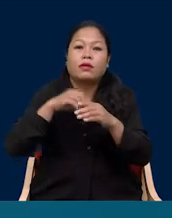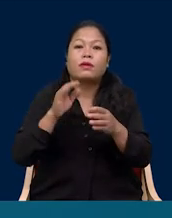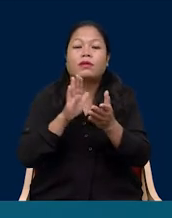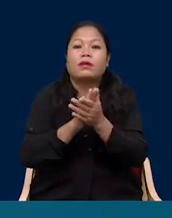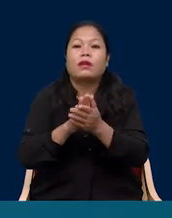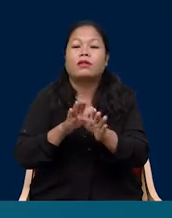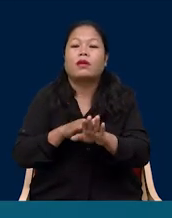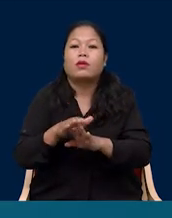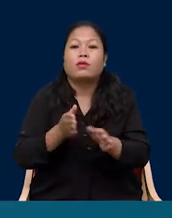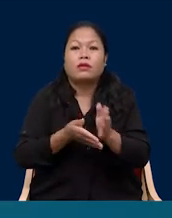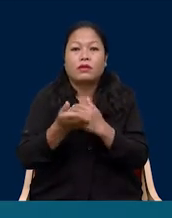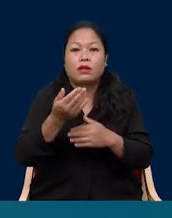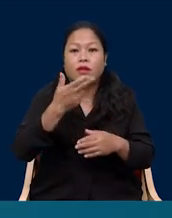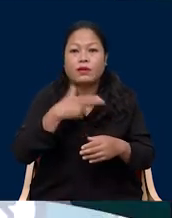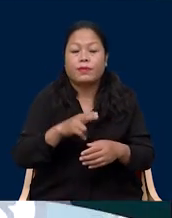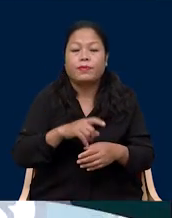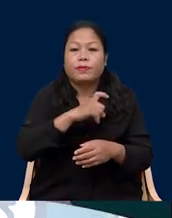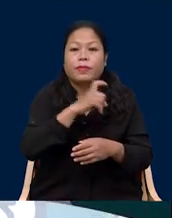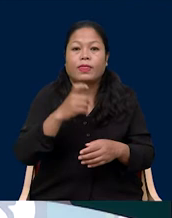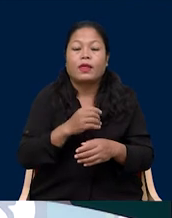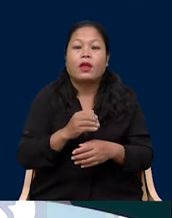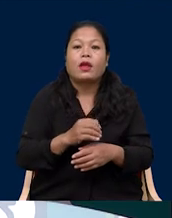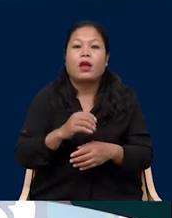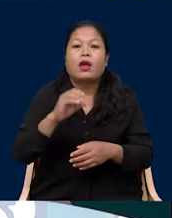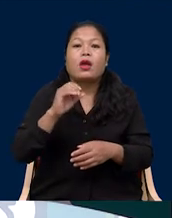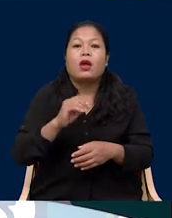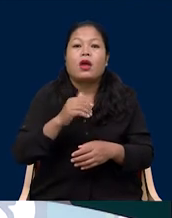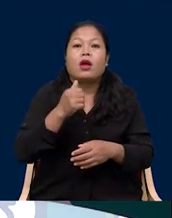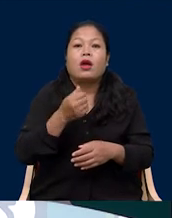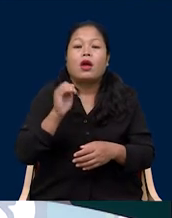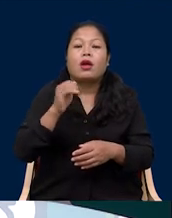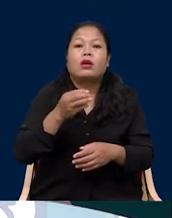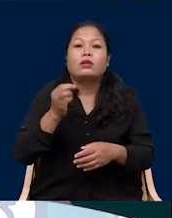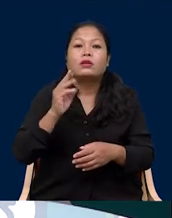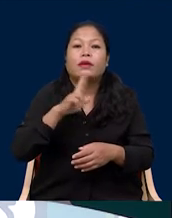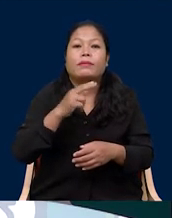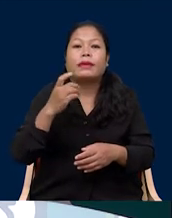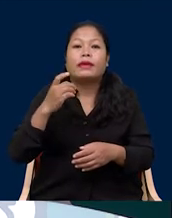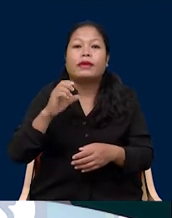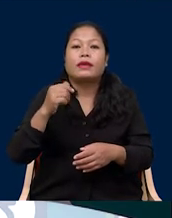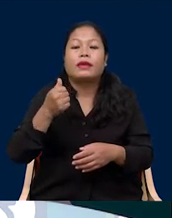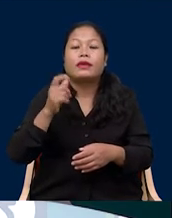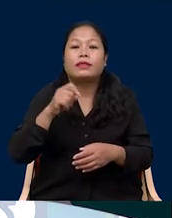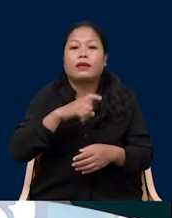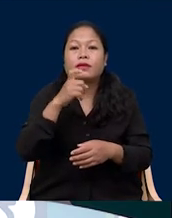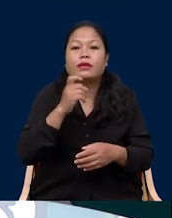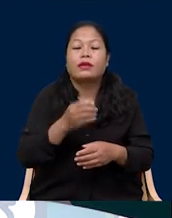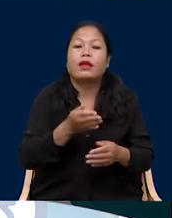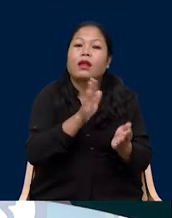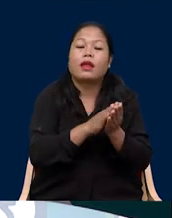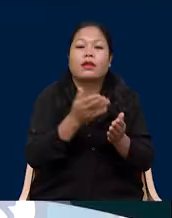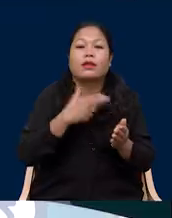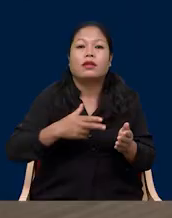पनि सहभागी साथीहरू कहाँ जान चाहे, मैले प्रश्नको लागि अस्मिता भट्टज्यूलाई आग्रह गर्न चाहे। अस्मिताजी तपाईँले आफ्नो प्रश्न